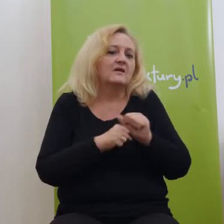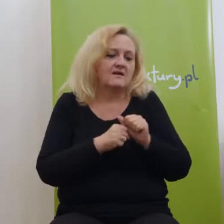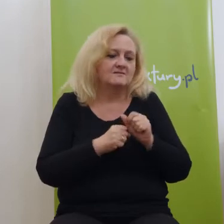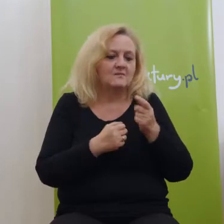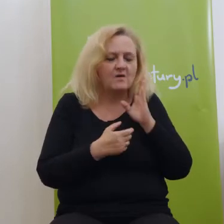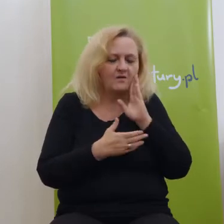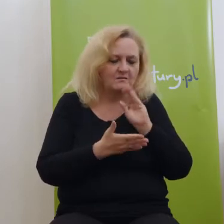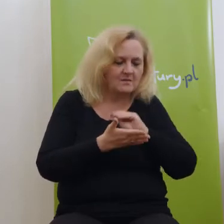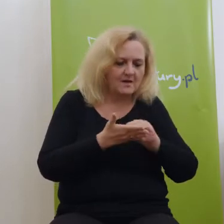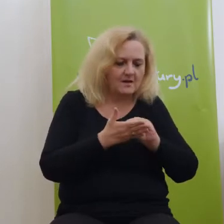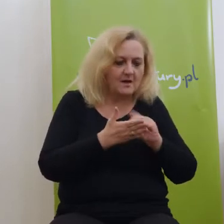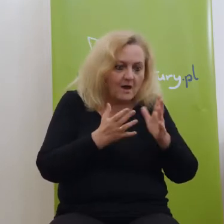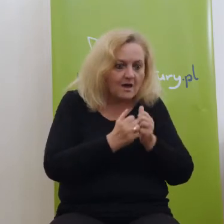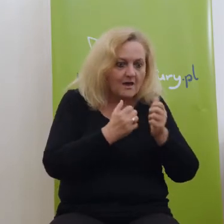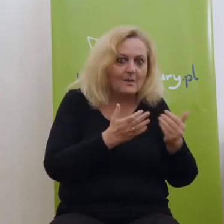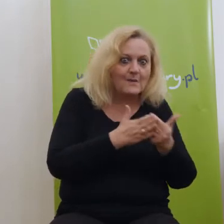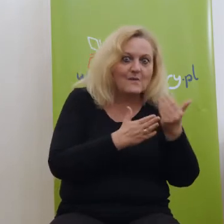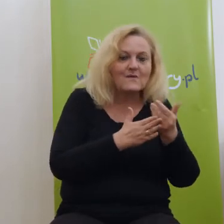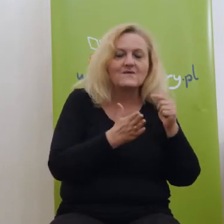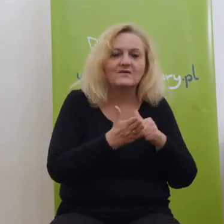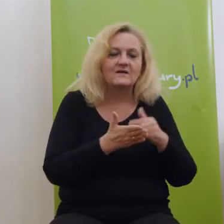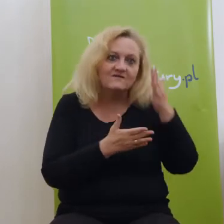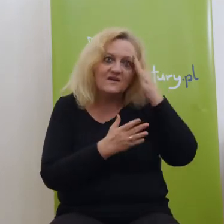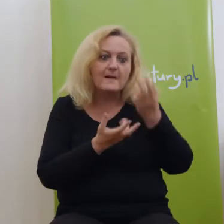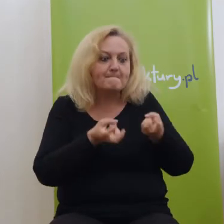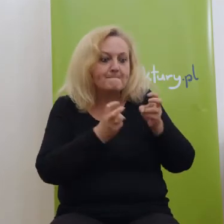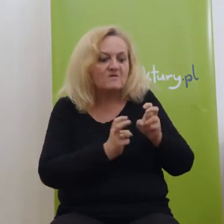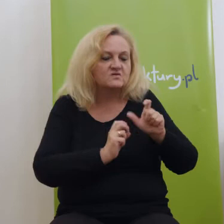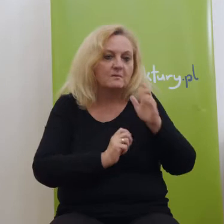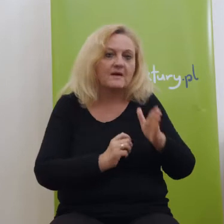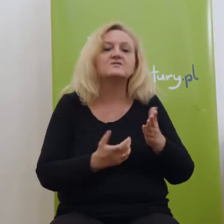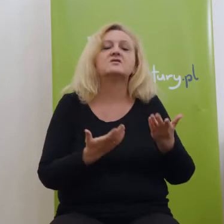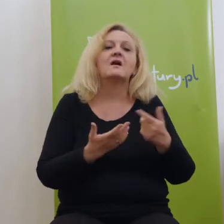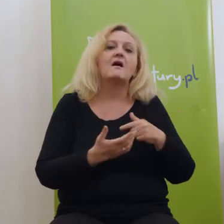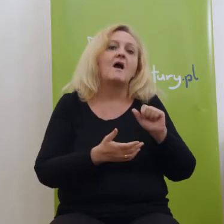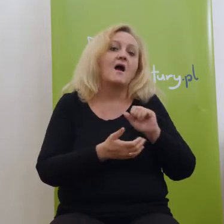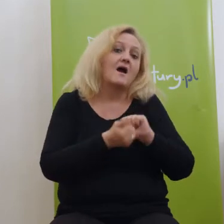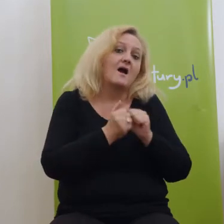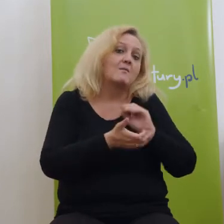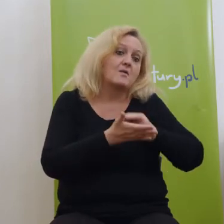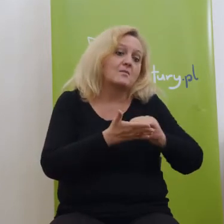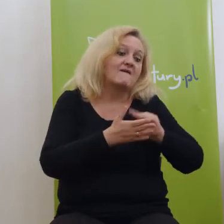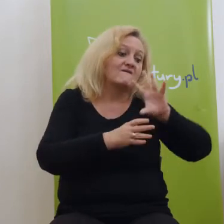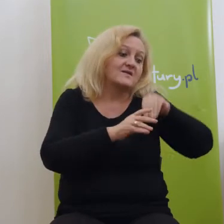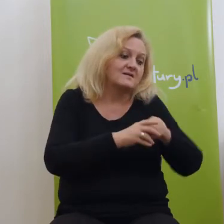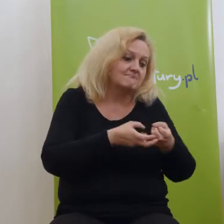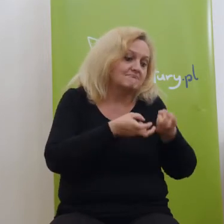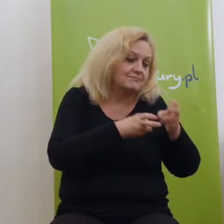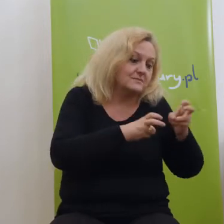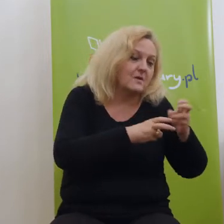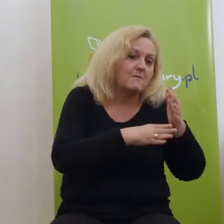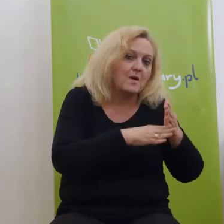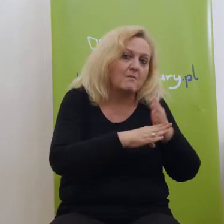odkrywania? Czy już wiesz, co powstanie? Czy to się dzieje, wydarza